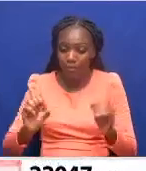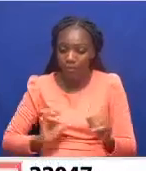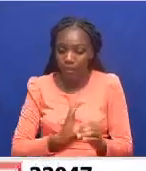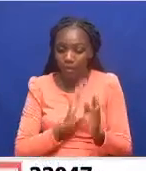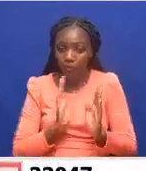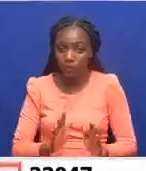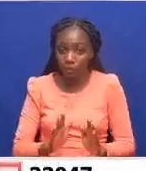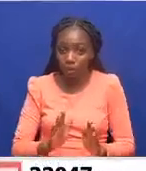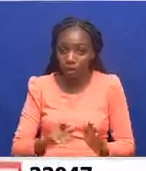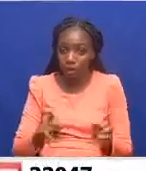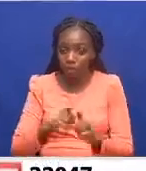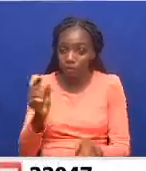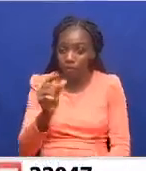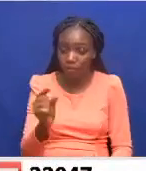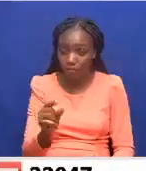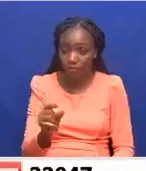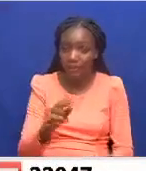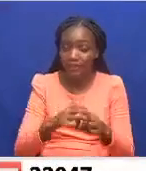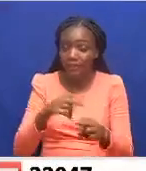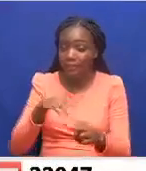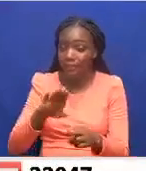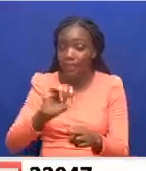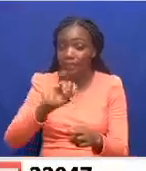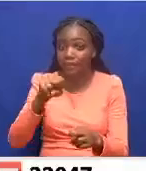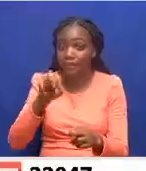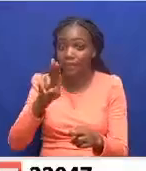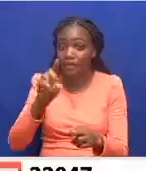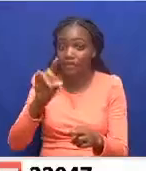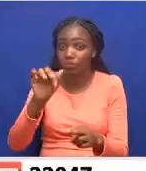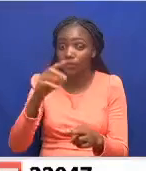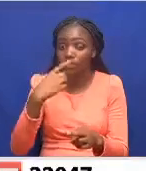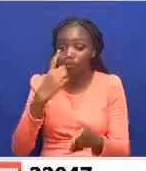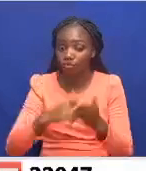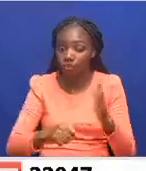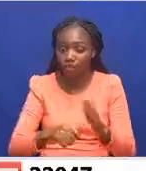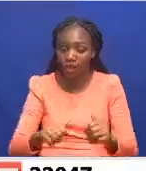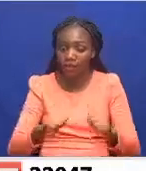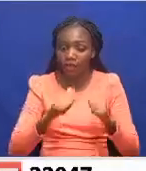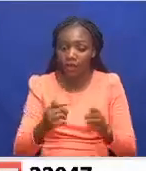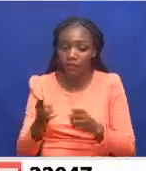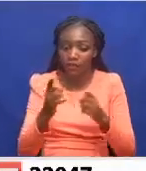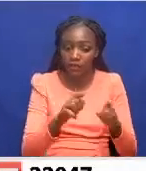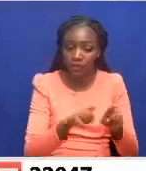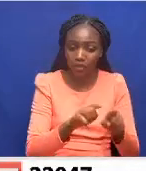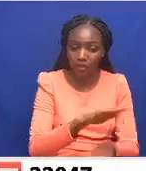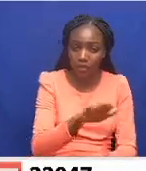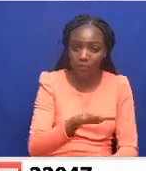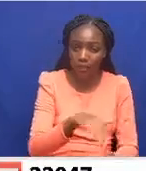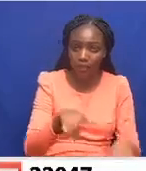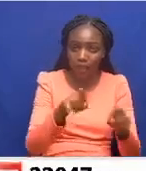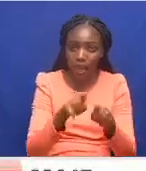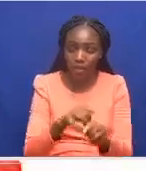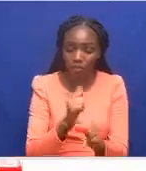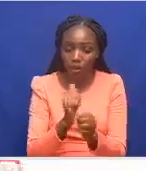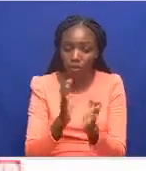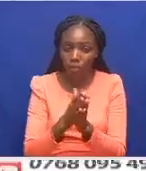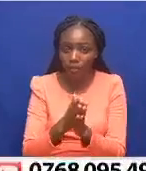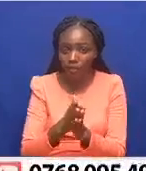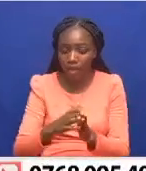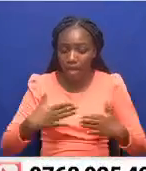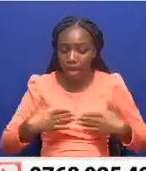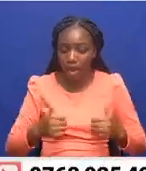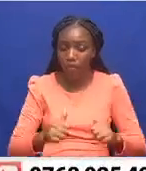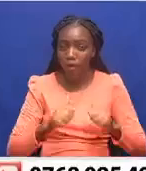Keyo Kaskazini Julius Mayo, maafisa wake walifika katika eneo la tukio hilo wakishirikiana na wale wa